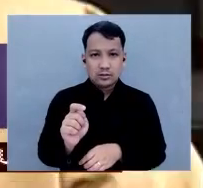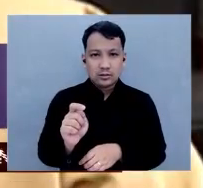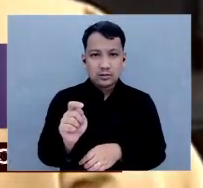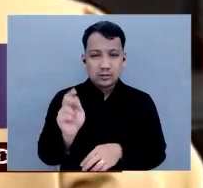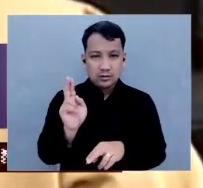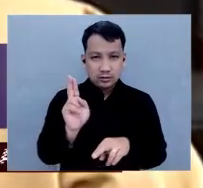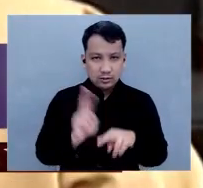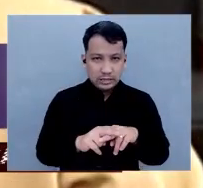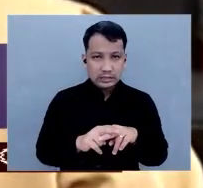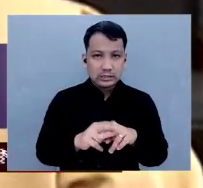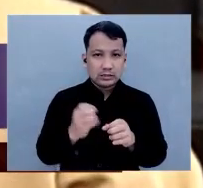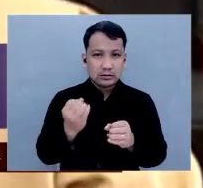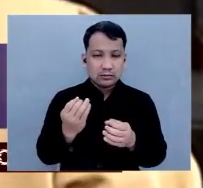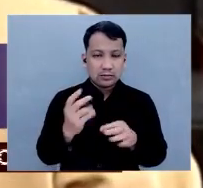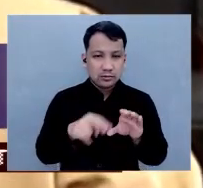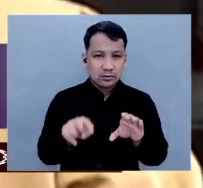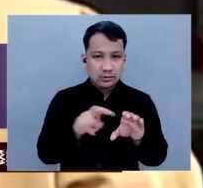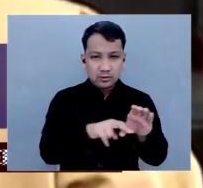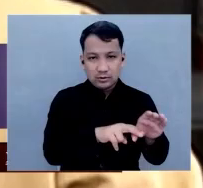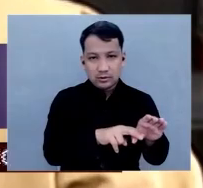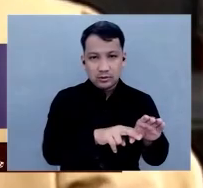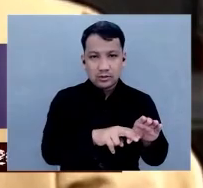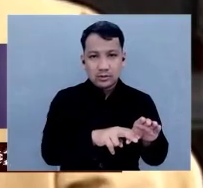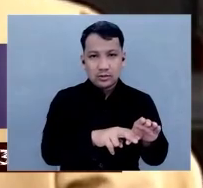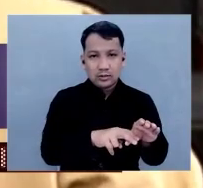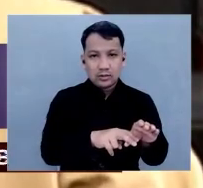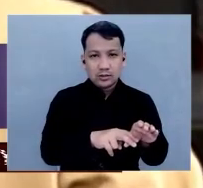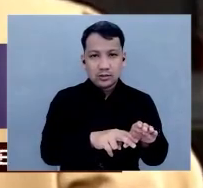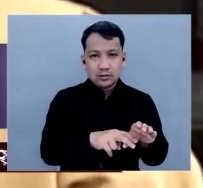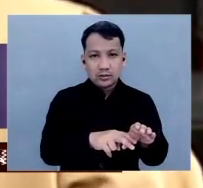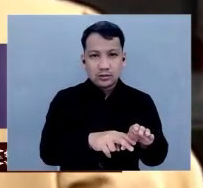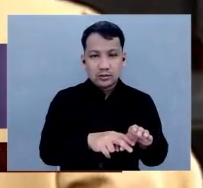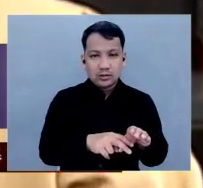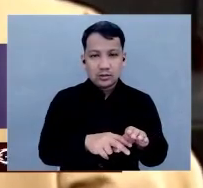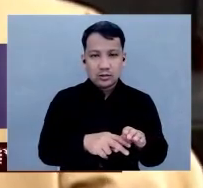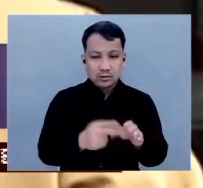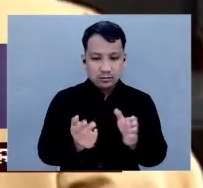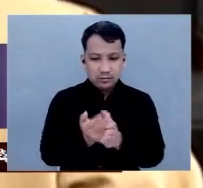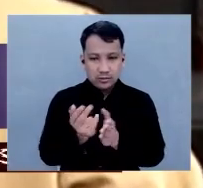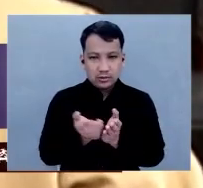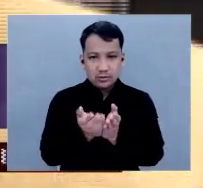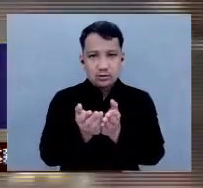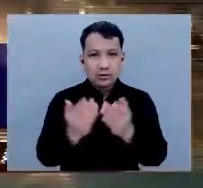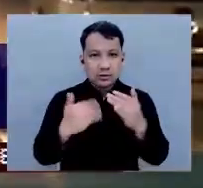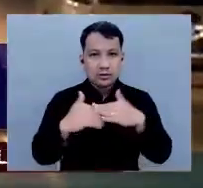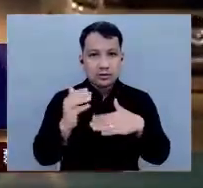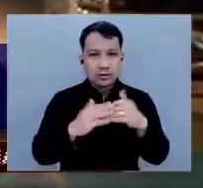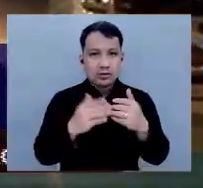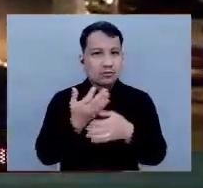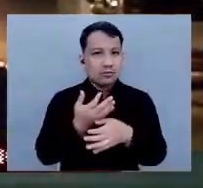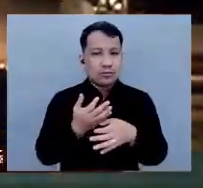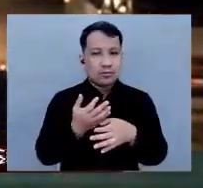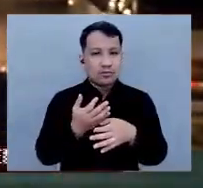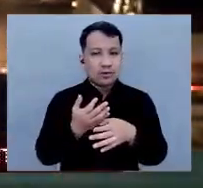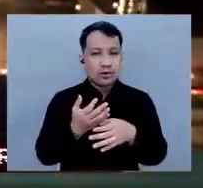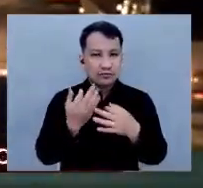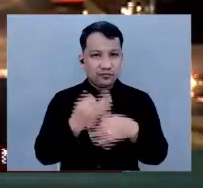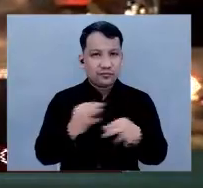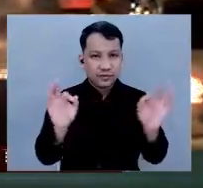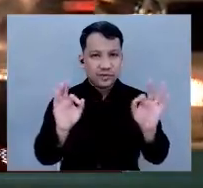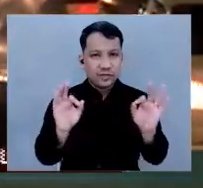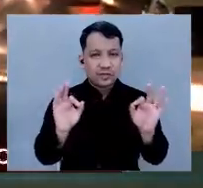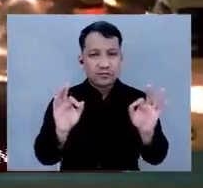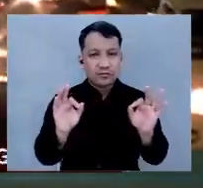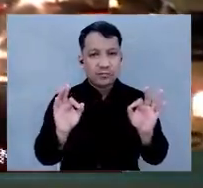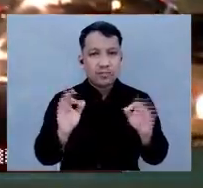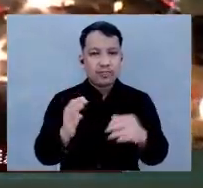capacity. Yung aming pong Pasig Ferry ay libre, convenient, walang traffic. Nagbabalita mula sa frontline, Faith